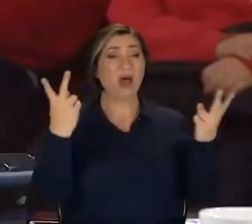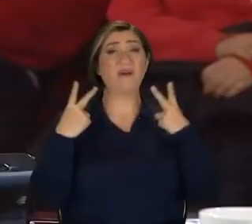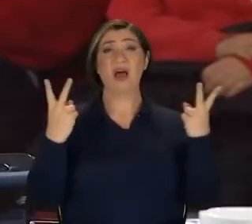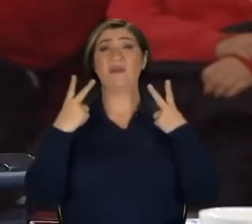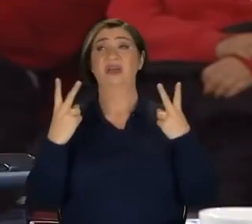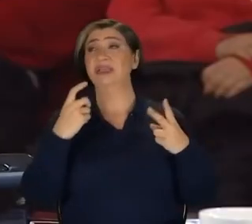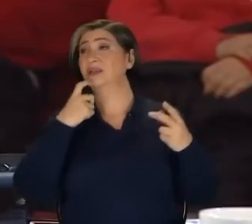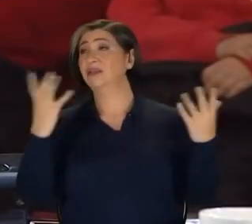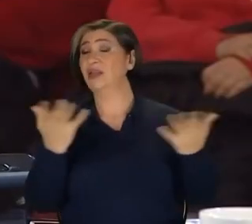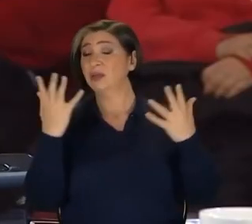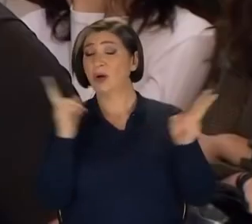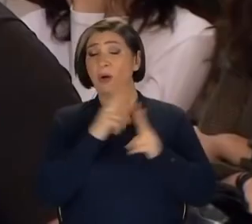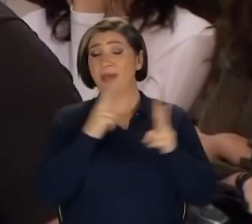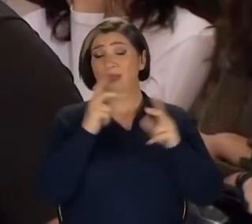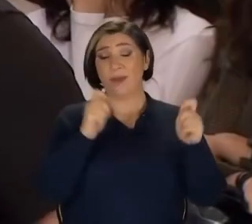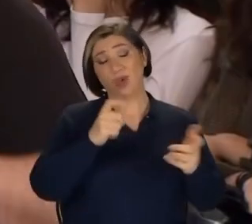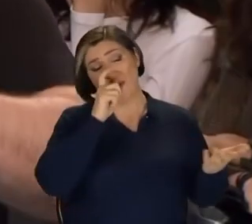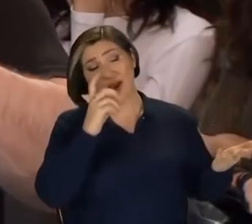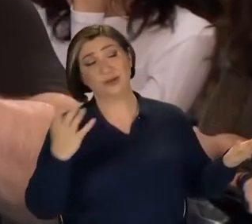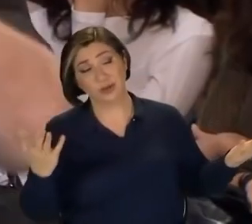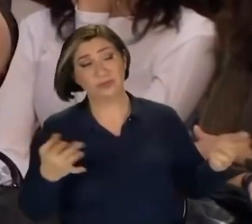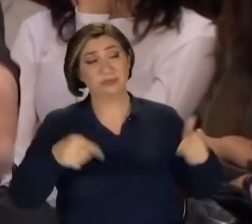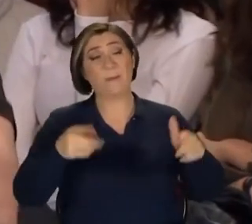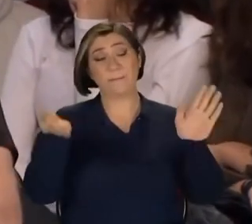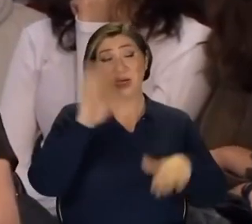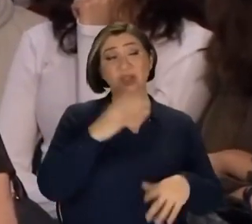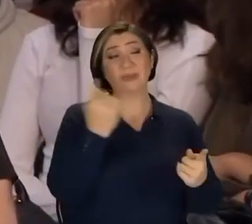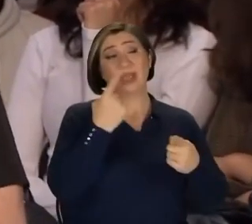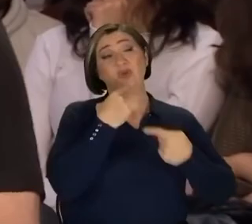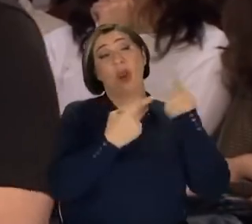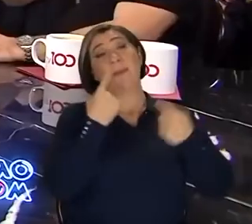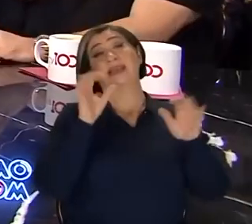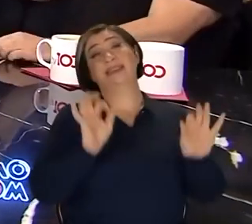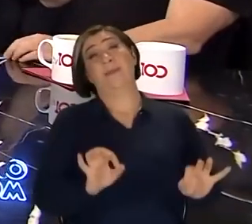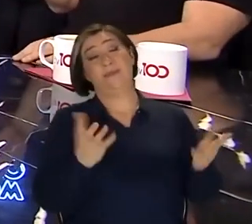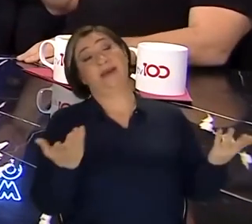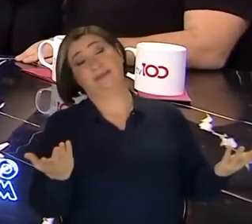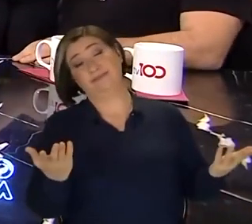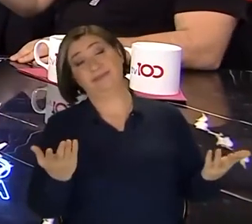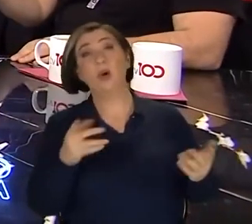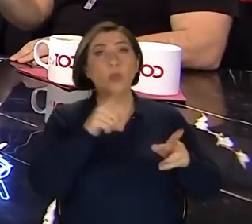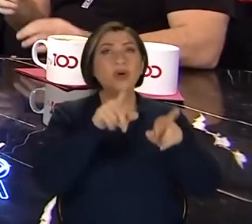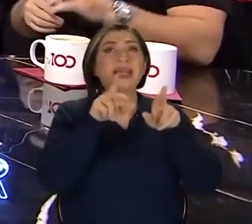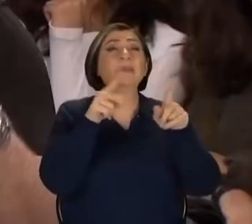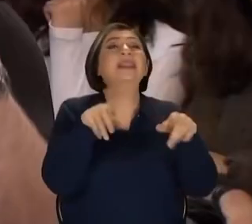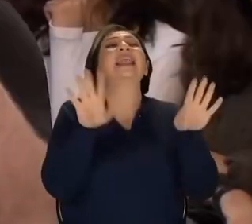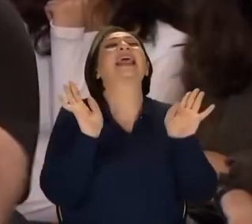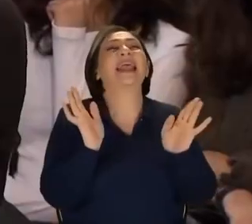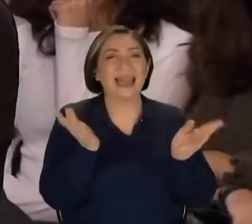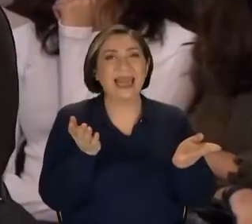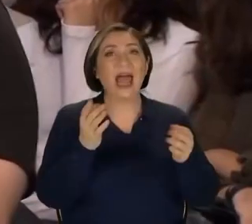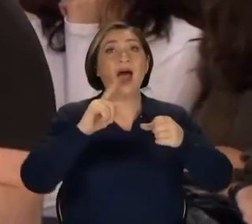ya. Yıllarca komedi yaptık Okan'cığım. Şimdi başka şeyler söylemenin zamanı. Öyle mi? Vallahi öyle bir şey değil.